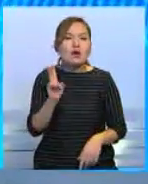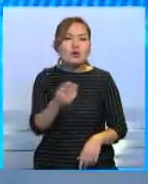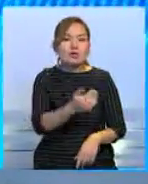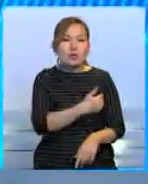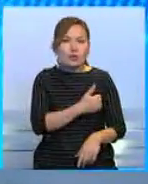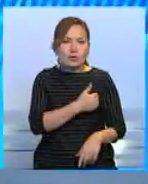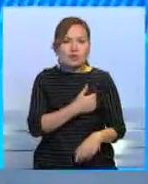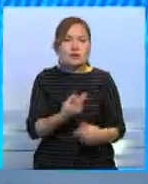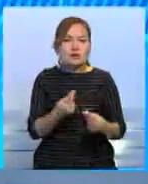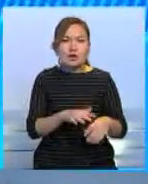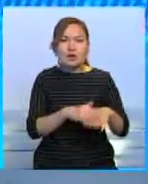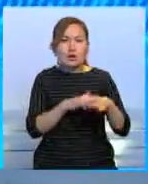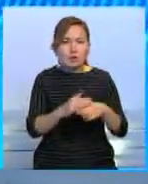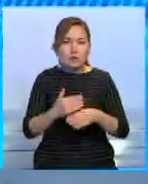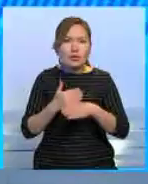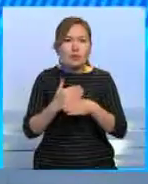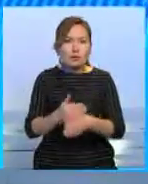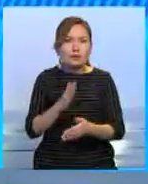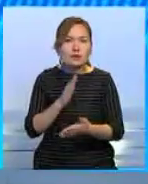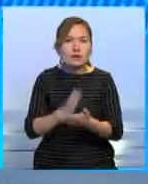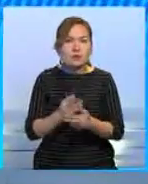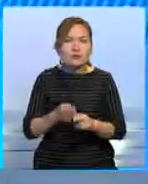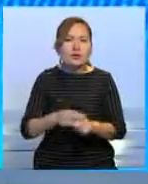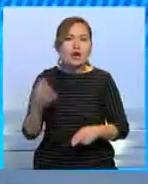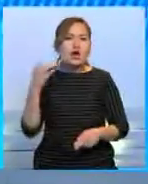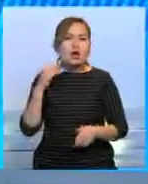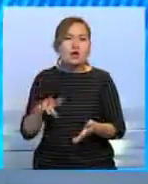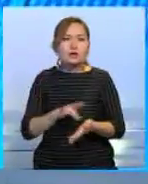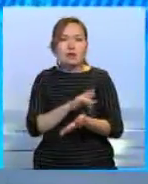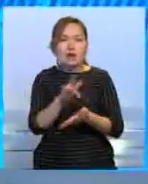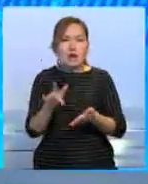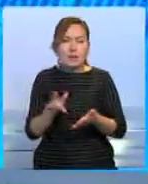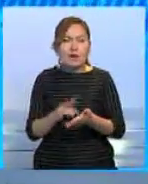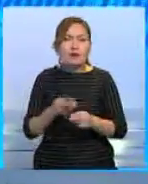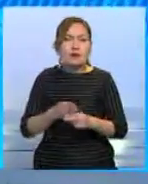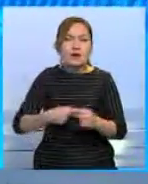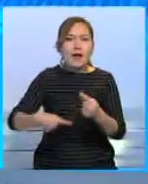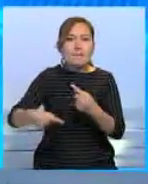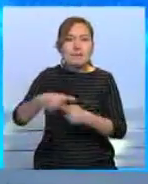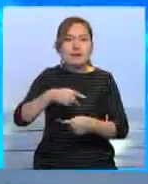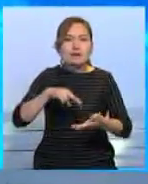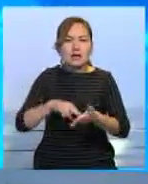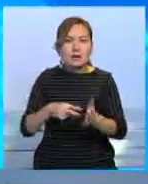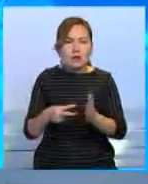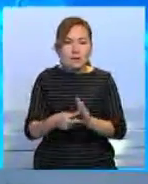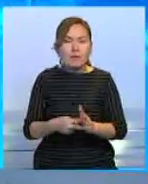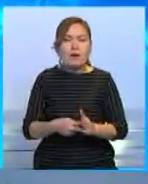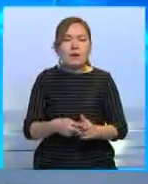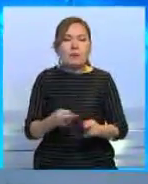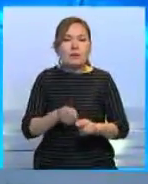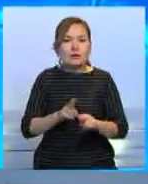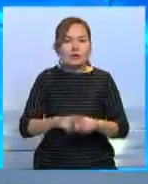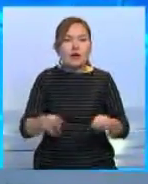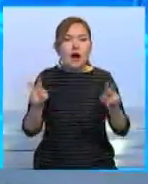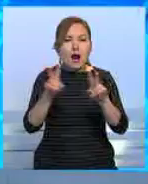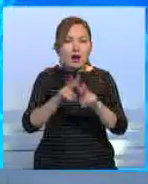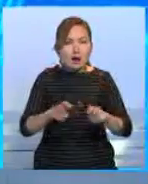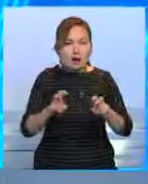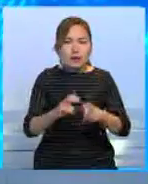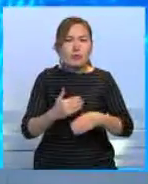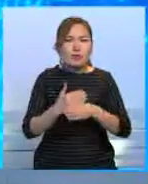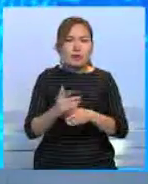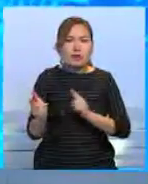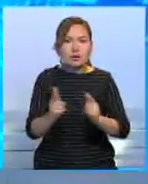қауымдастыққа жаңа мүмкіндіктер ұсынылып отыр. Қызылорда қаласы әкімдігі барлық бизнес жоспарларды бірге қарап, қолдау көрсетуге дайын. Бүгінгі